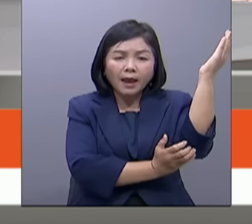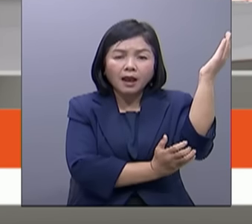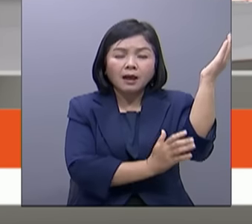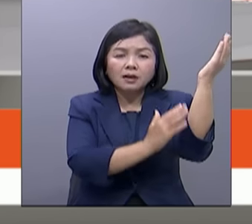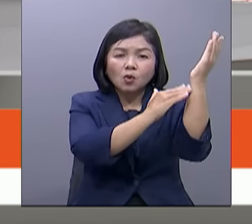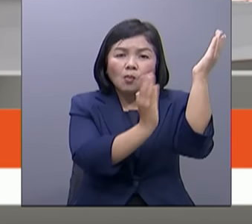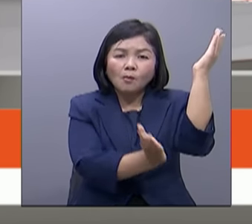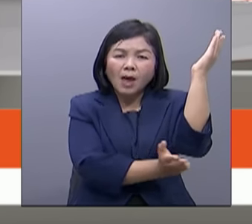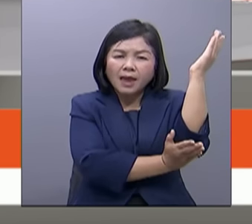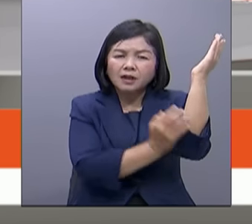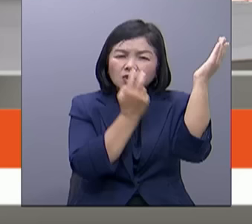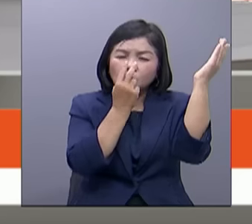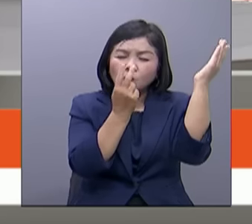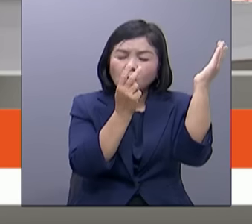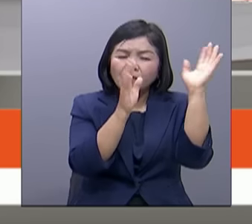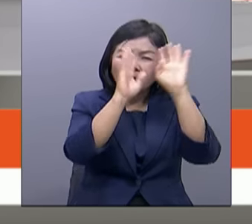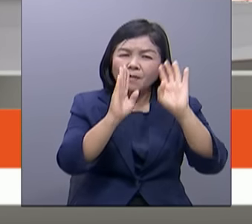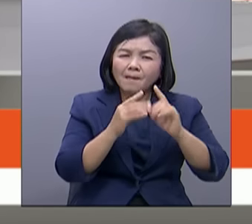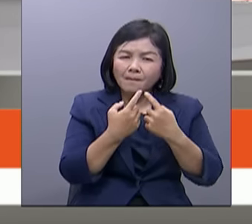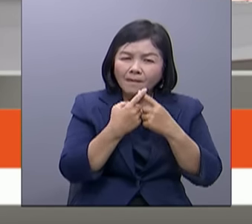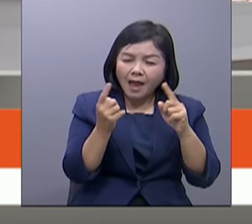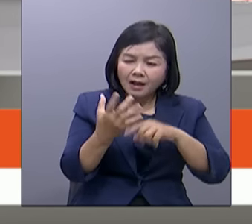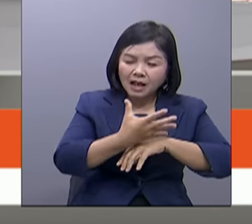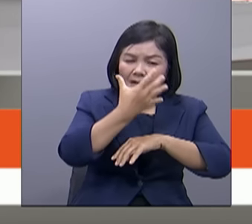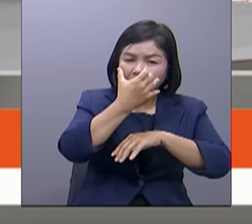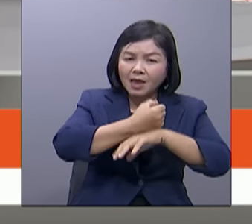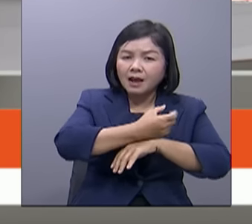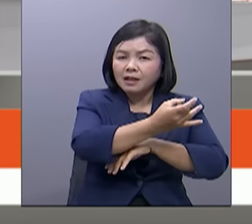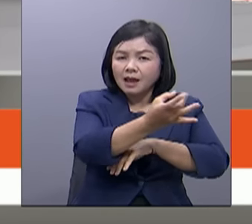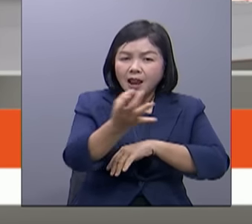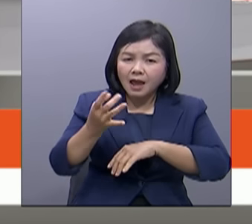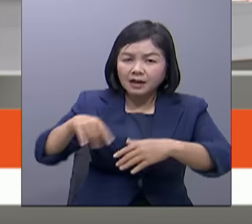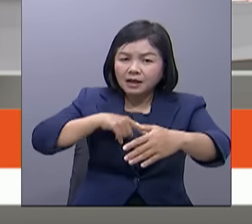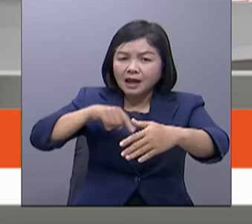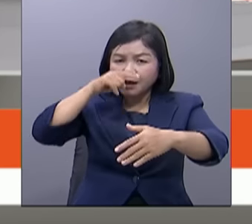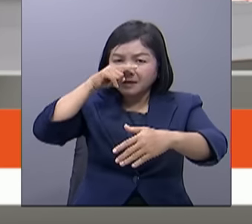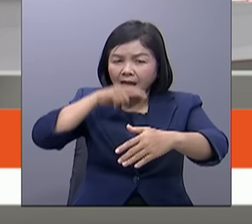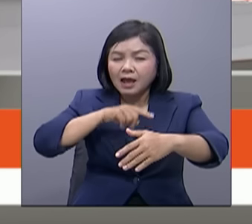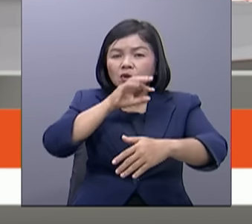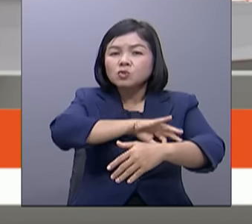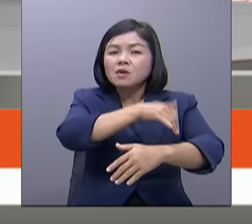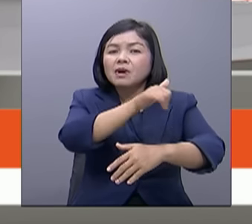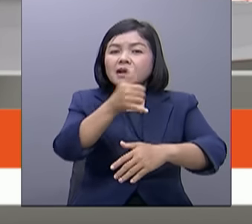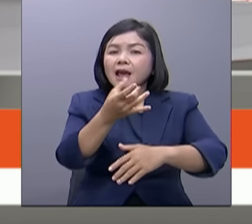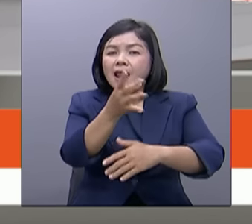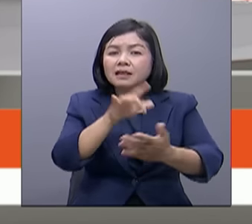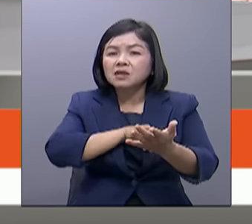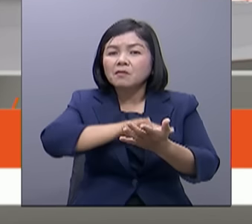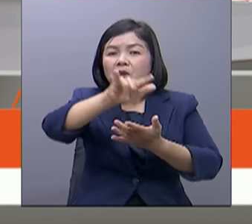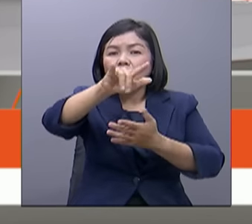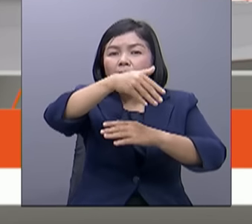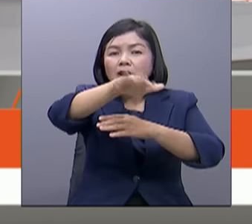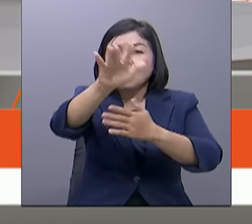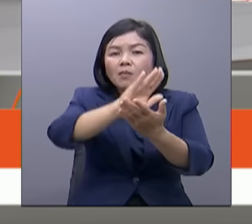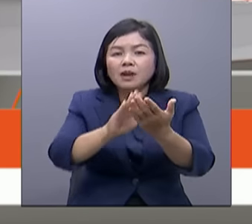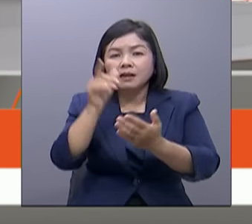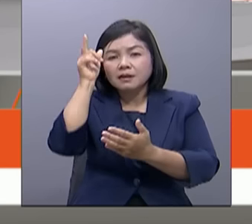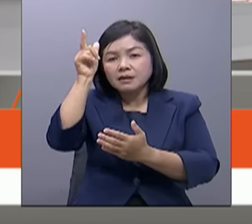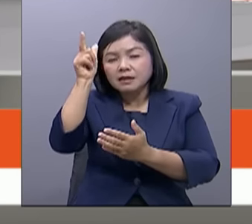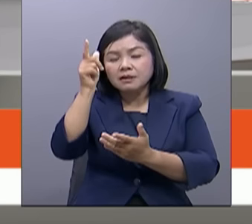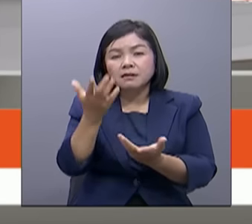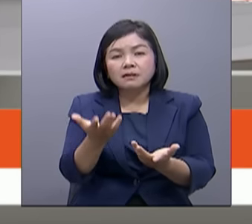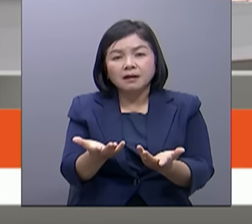ามันดูจะมีหลายๆปัจจัยในทางการเมืองที่จะเกิดขึ้นคุณทักษิณกำลังไม่แน่ใจอะไรหรือเปล่าค่ะ ครับ